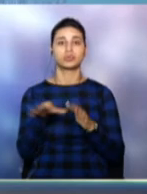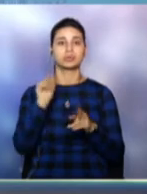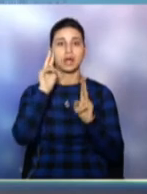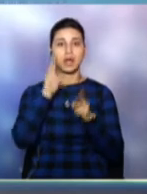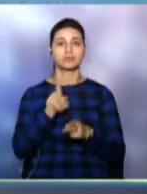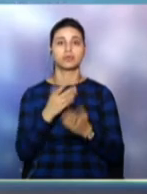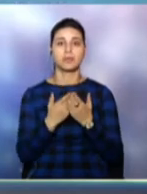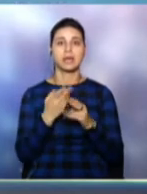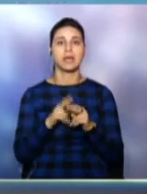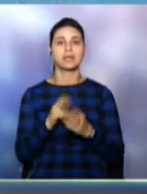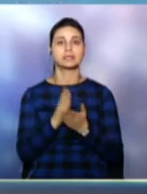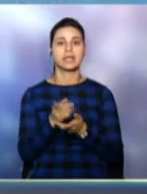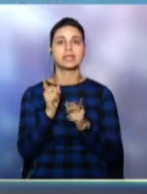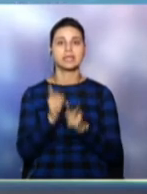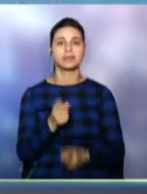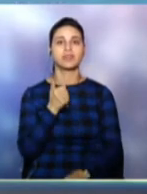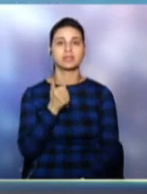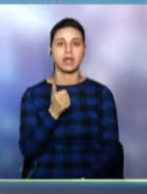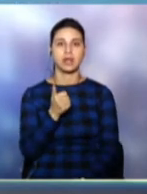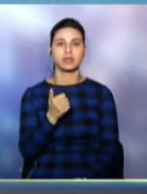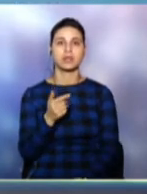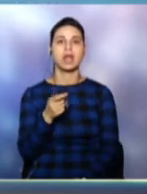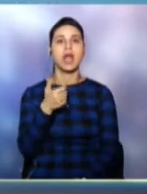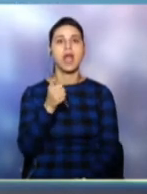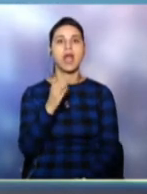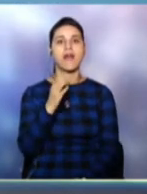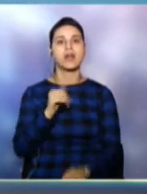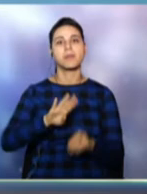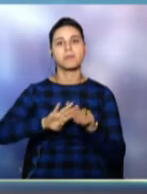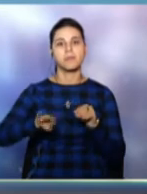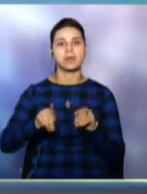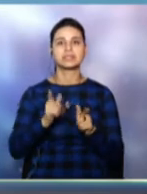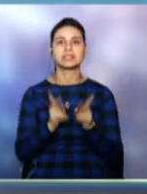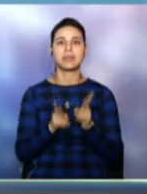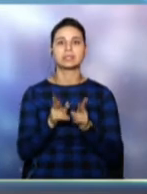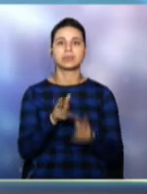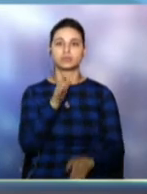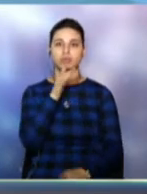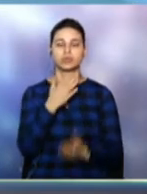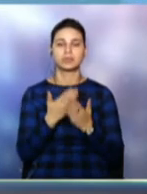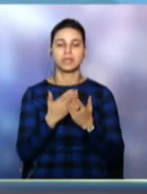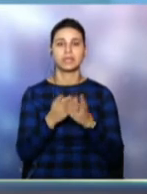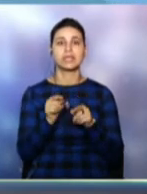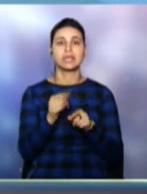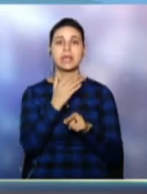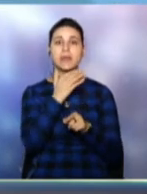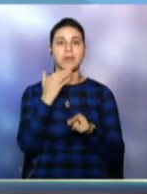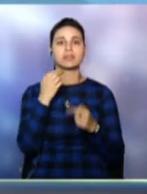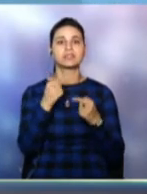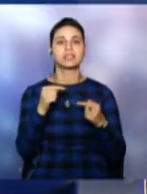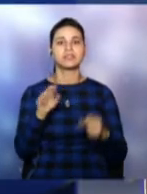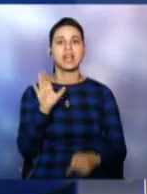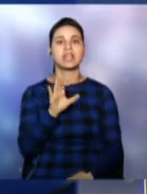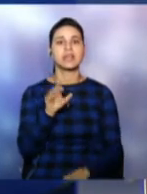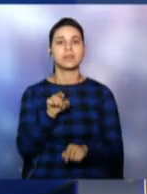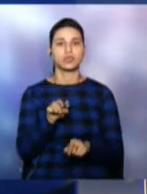დარწმუნებული, რომ ეს არის ნამდვილად კარგი პროდუქტი, უკოფეინო ყავის დამზადების დროს, არა, იქ ბევრი სხვადასხვა ქიმიური